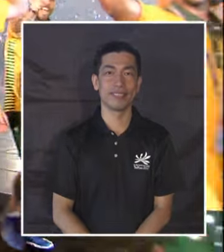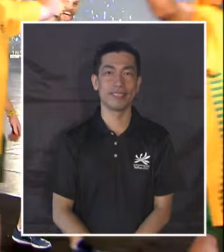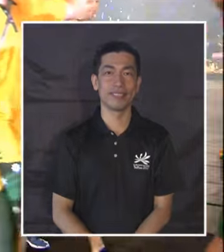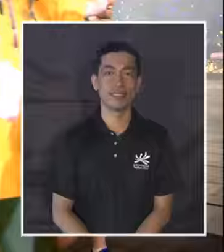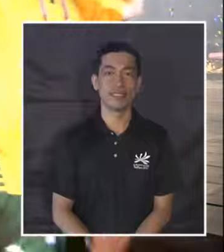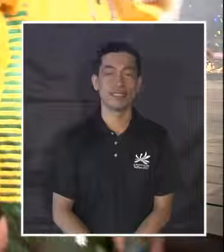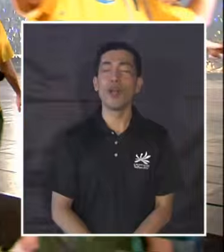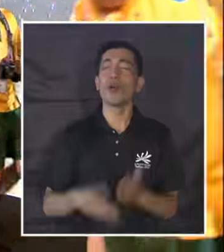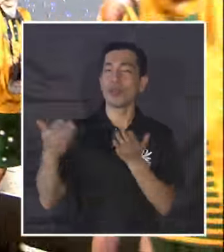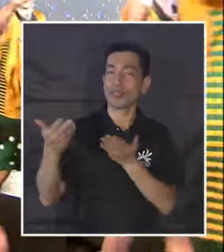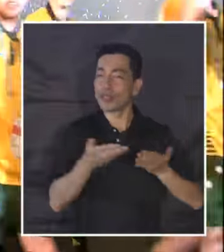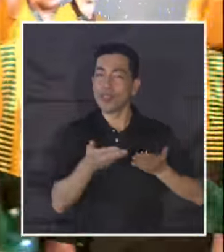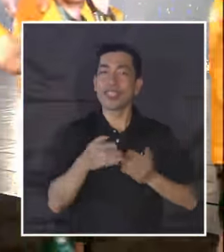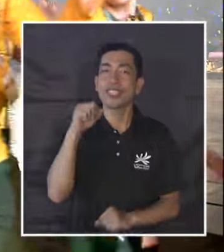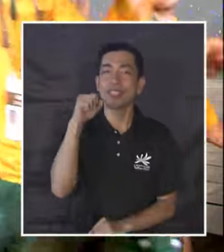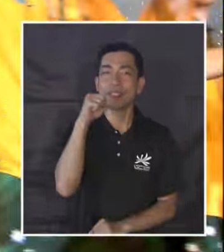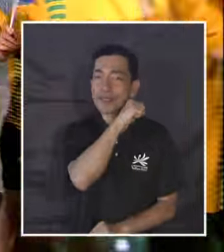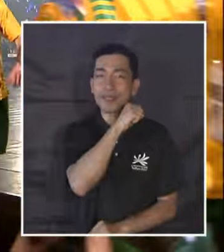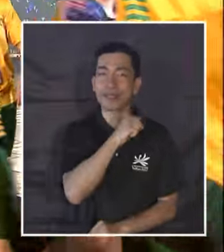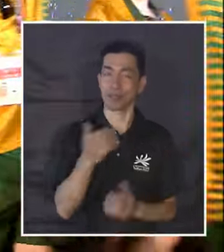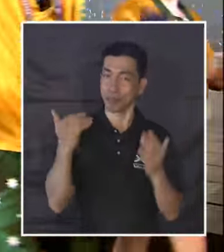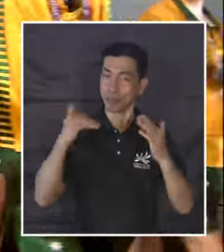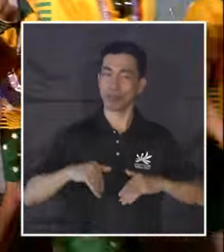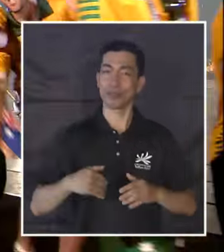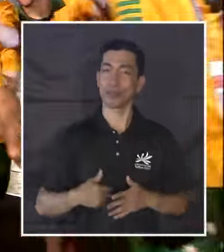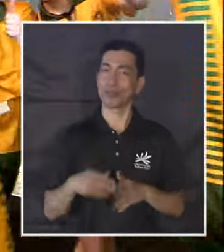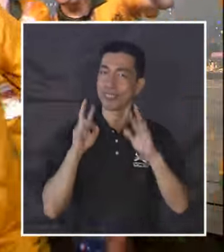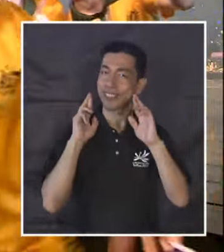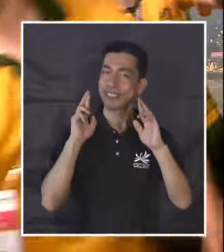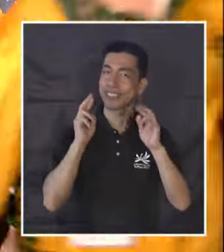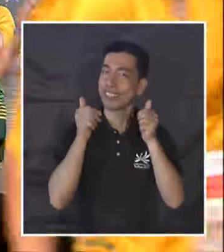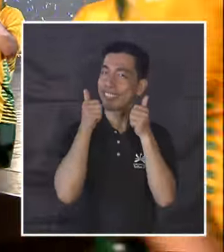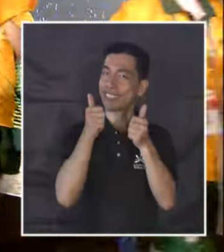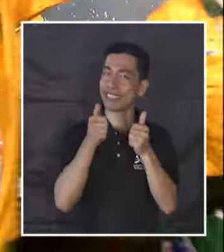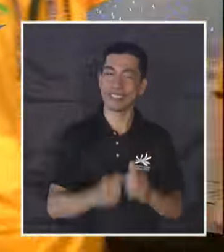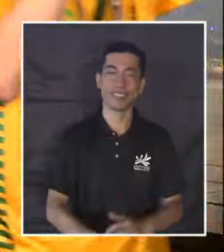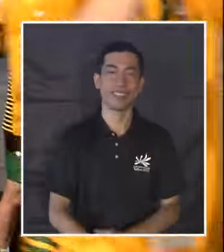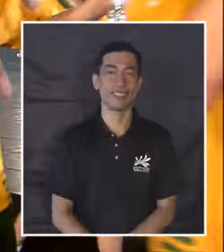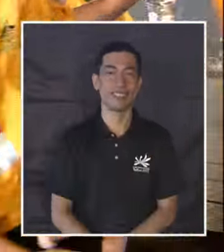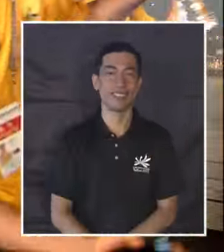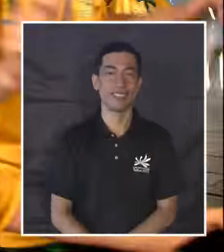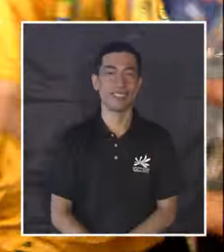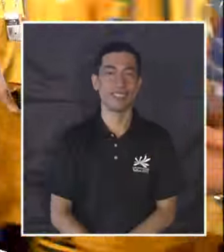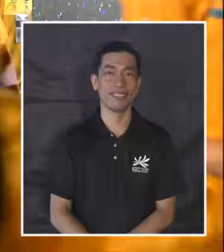们这一次会拥有非常好的成绩。Good luck. Good luck.